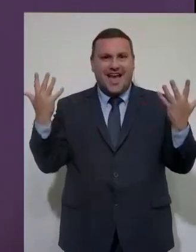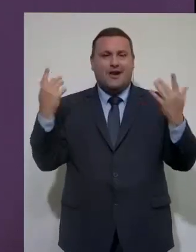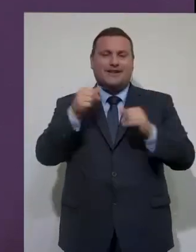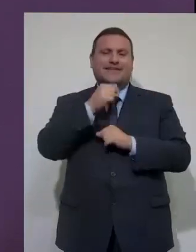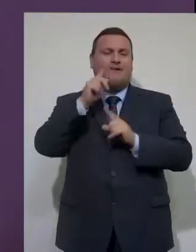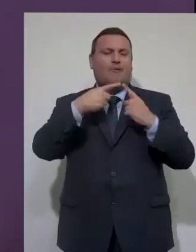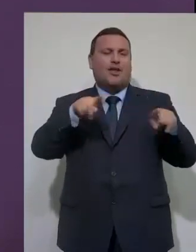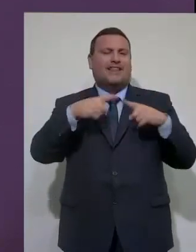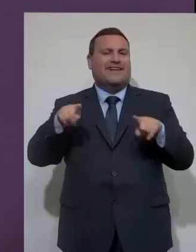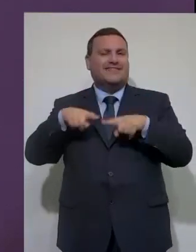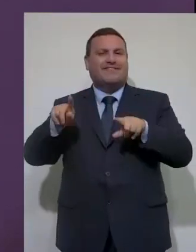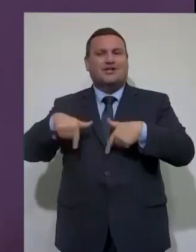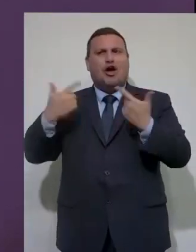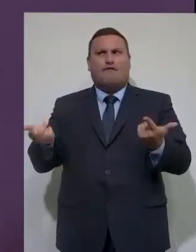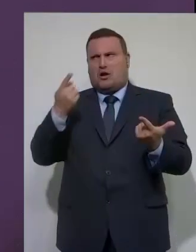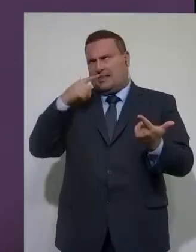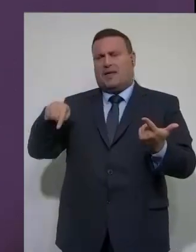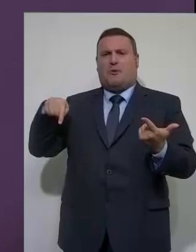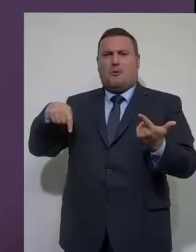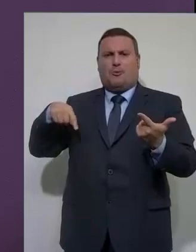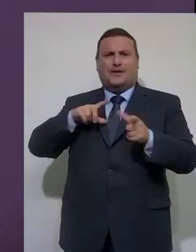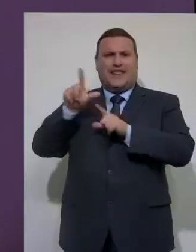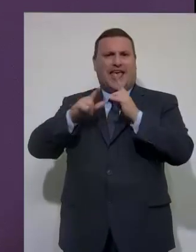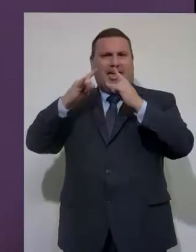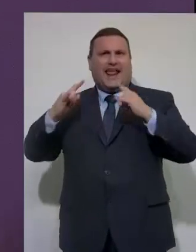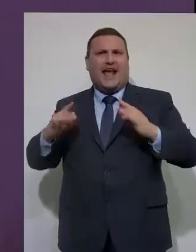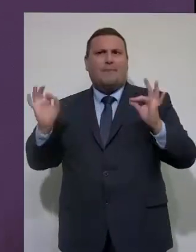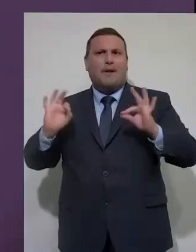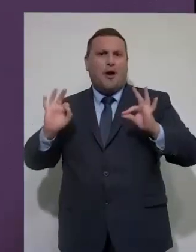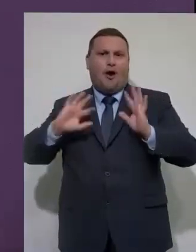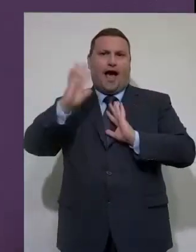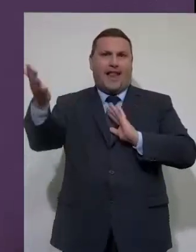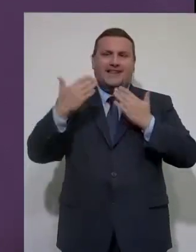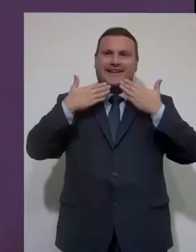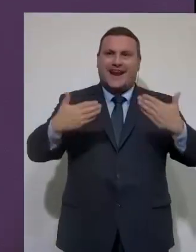diversificazione dell'offerta con forme come questa e naturalmente come molte altre. Grazie.